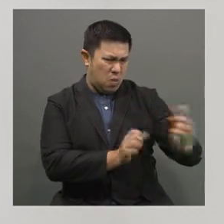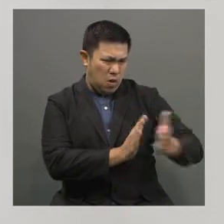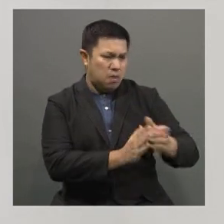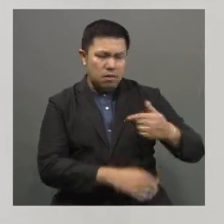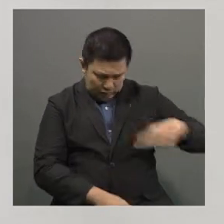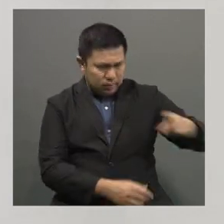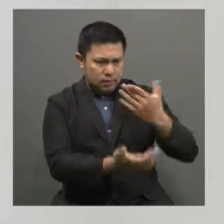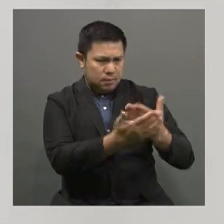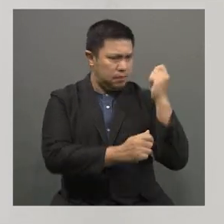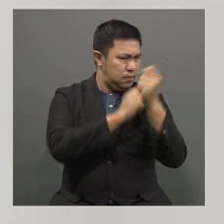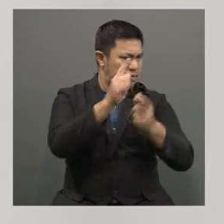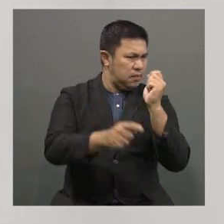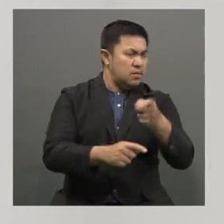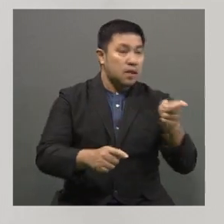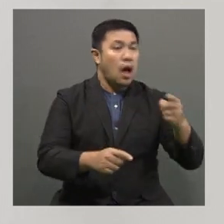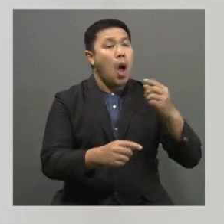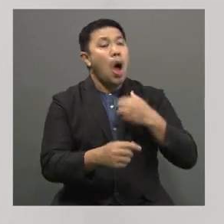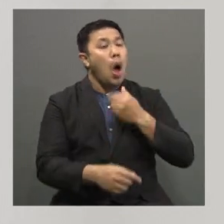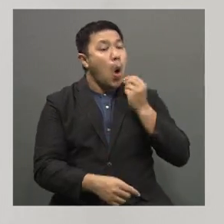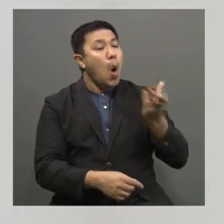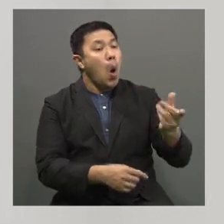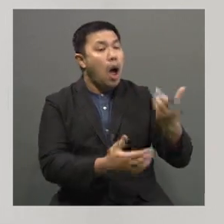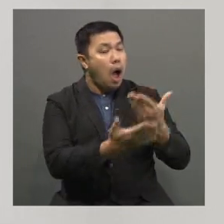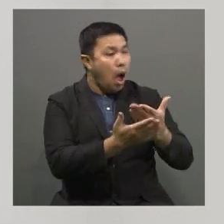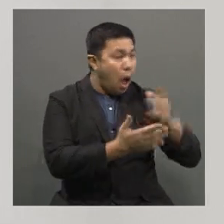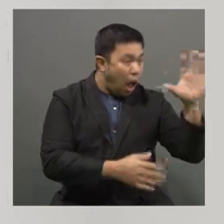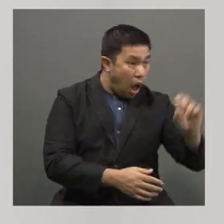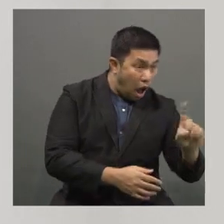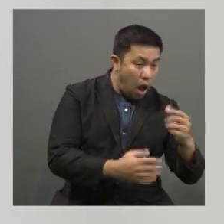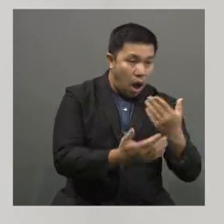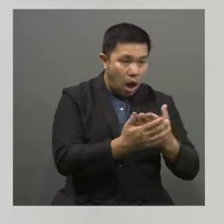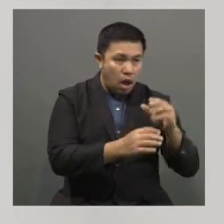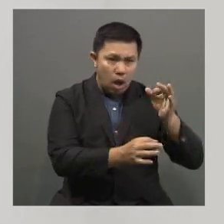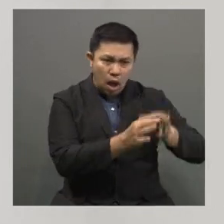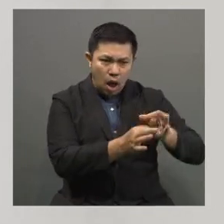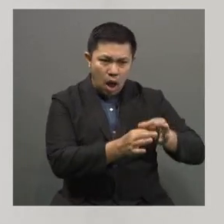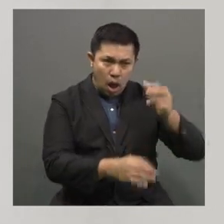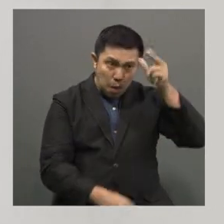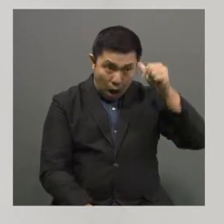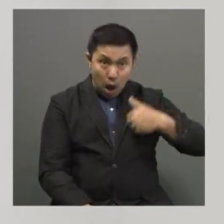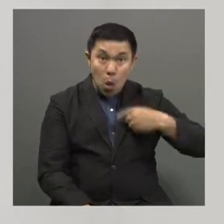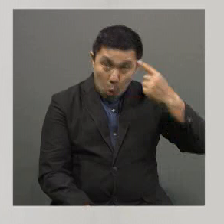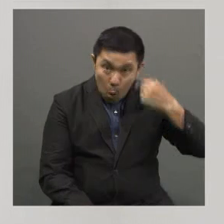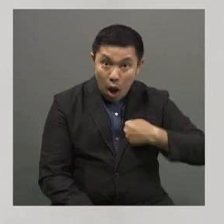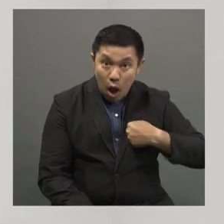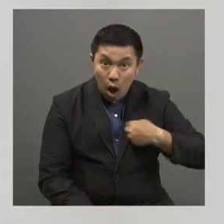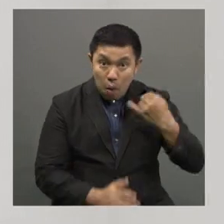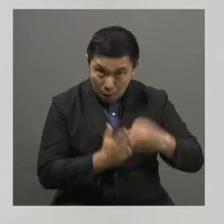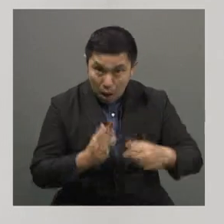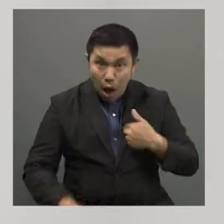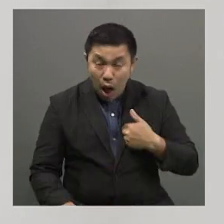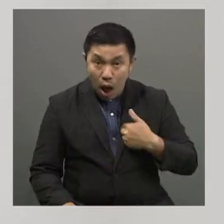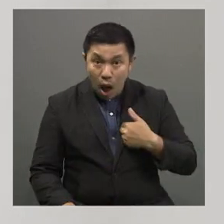ใช้จ่ายสมมุติผมให้ลูกน้องไปจ่ายค่าโน้นค่านี้แล้วลูกน้องไปเอาเงินไปใช้บัญชีม้าอย่างเงี้ยผมรู้มยผมผิดมย